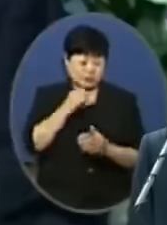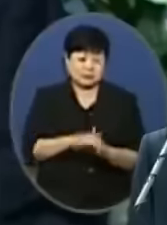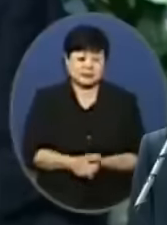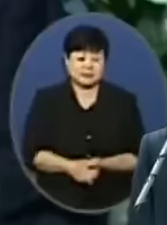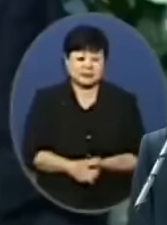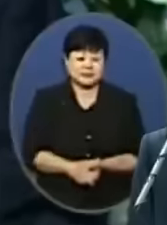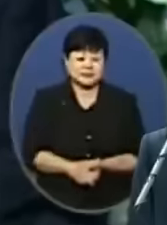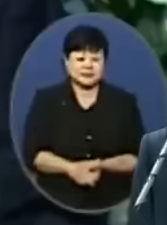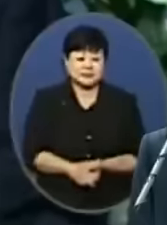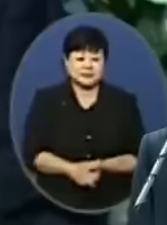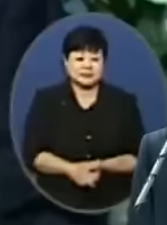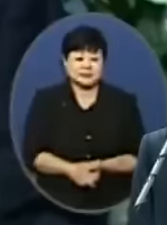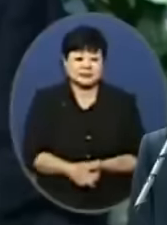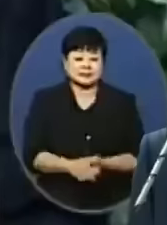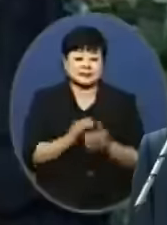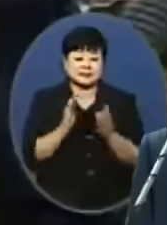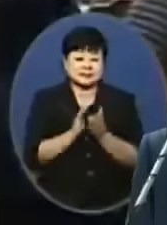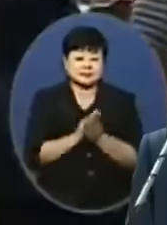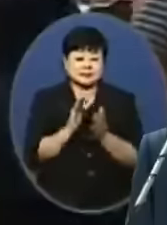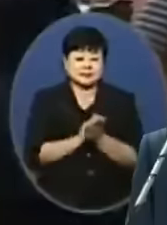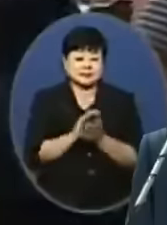것입니까?